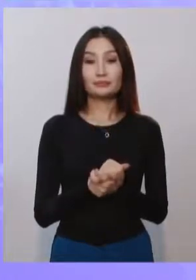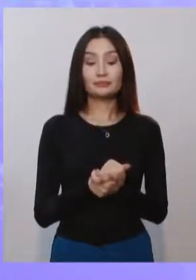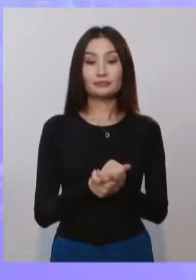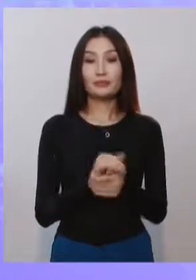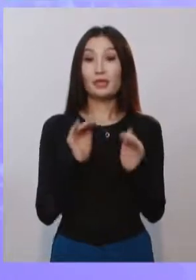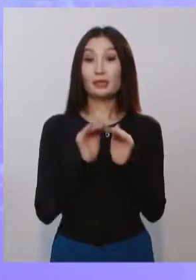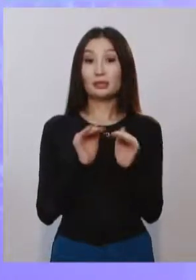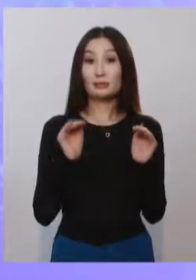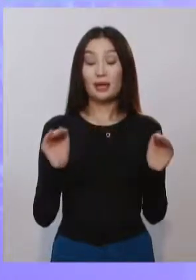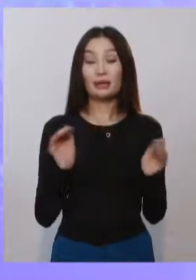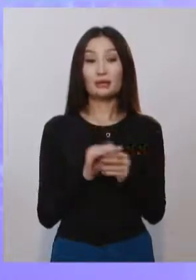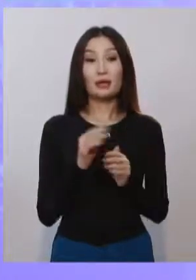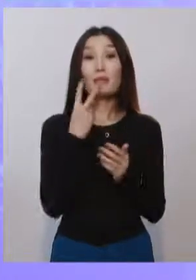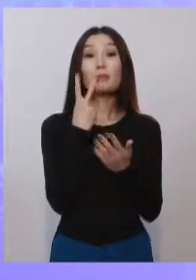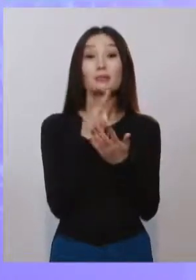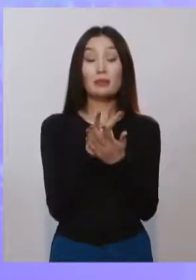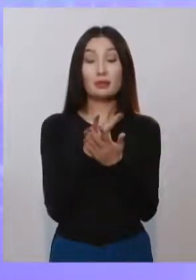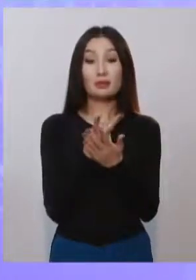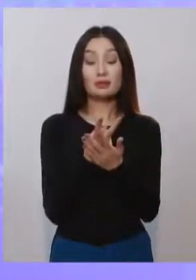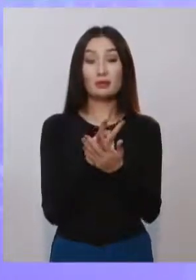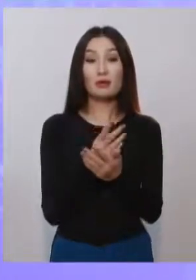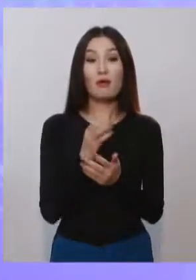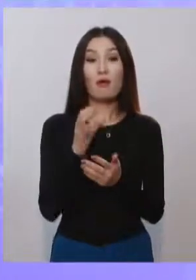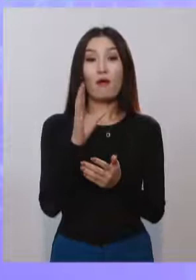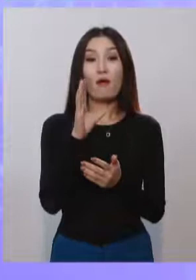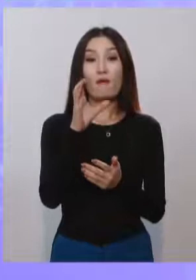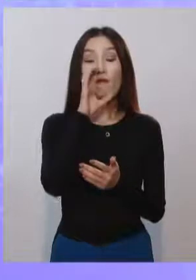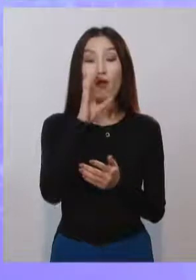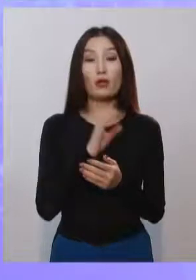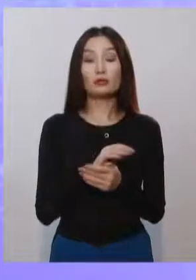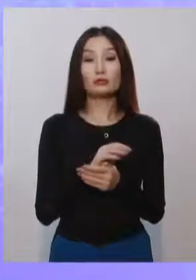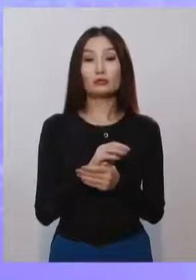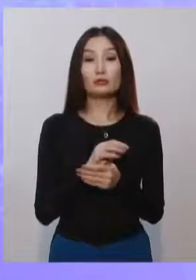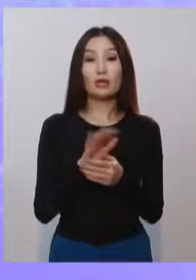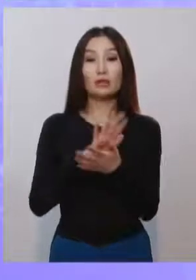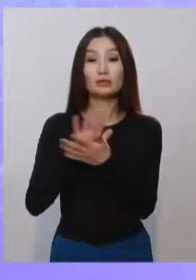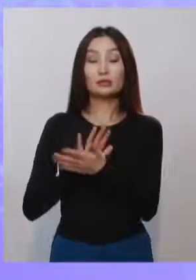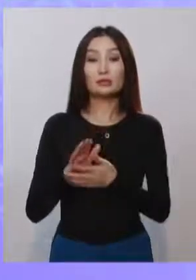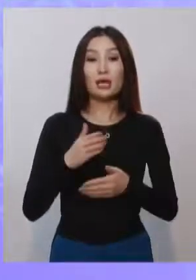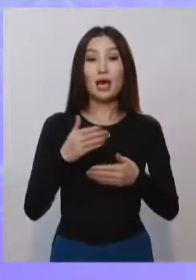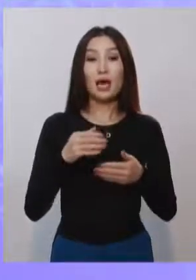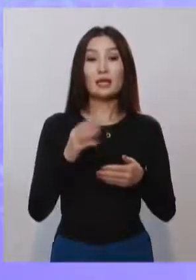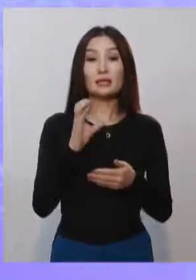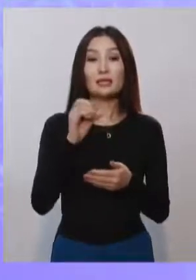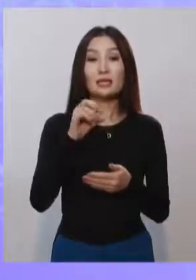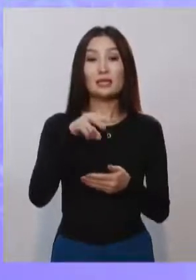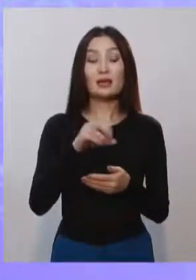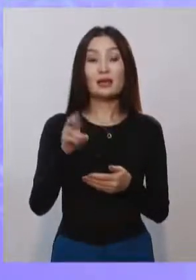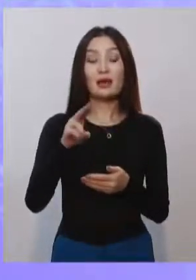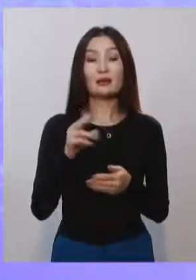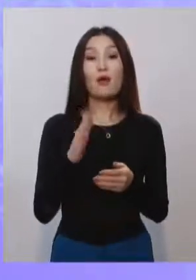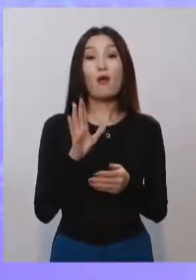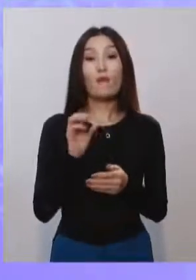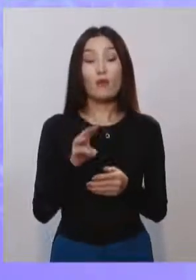ребята посмотрите волк запутывает следы вот следующее